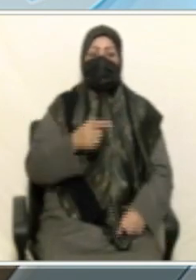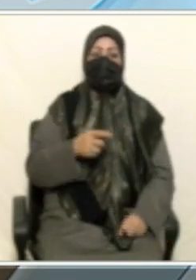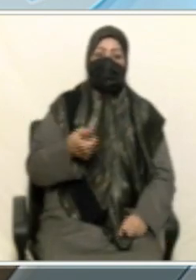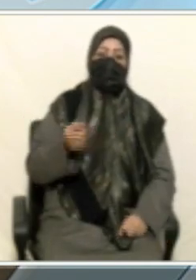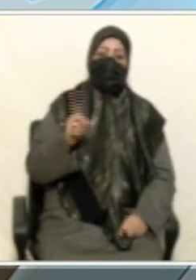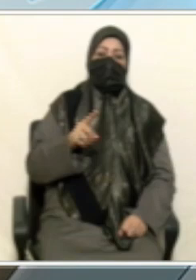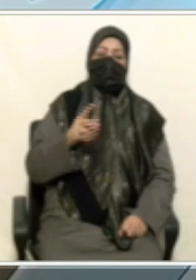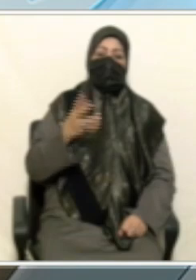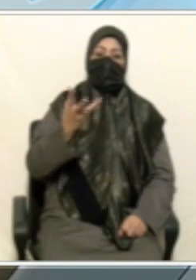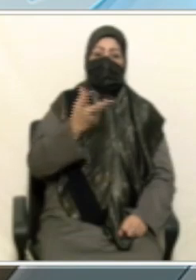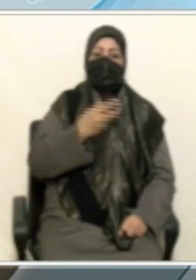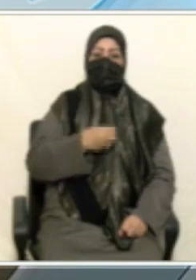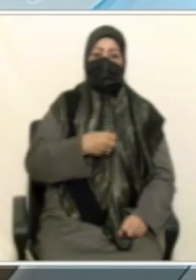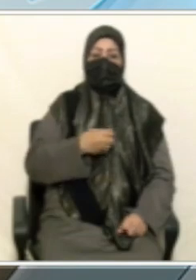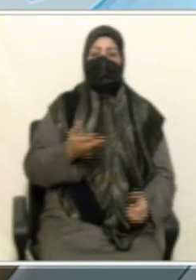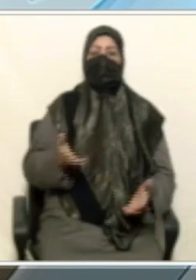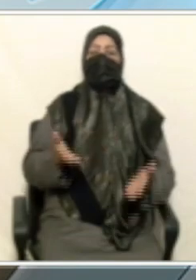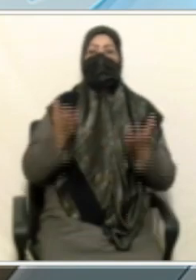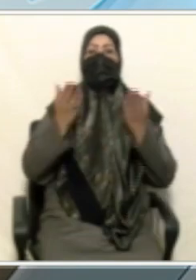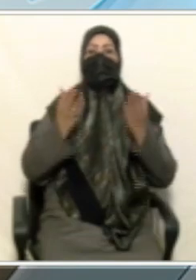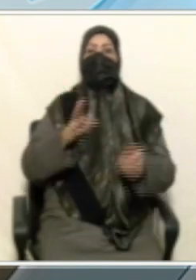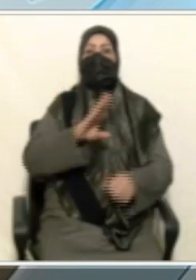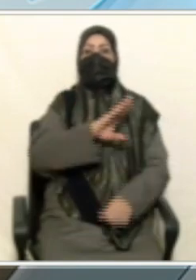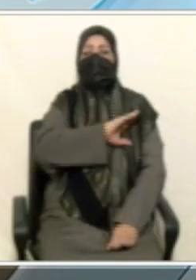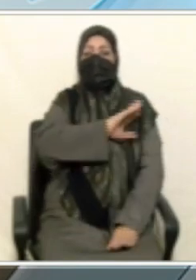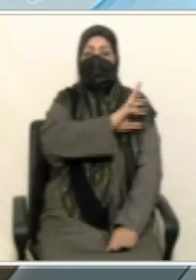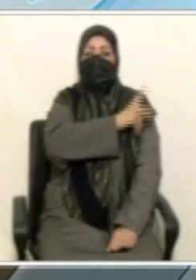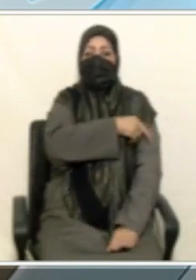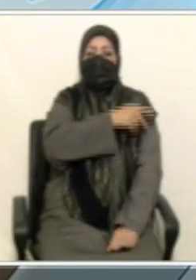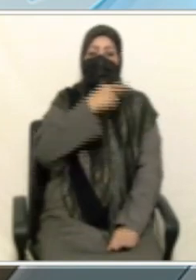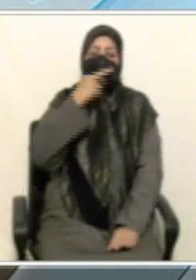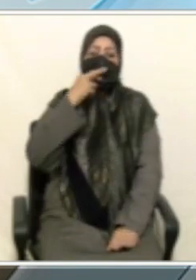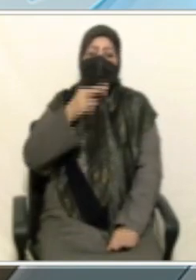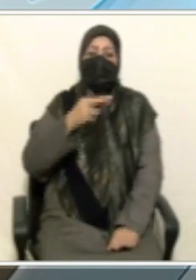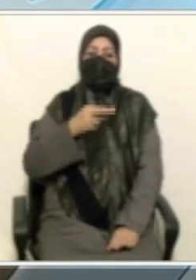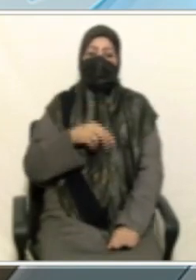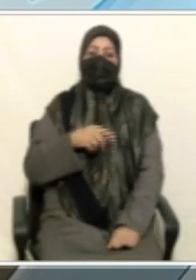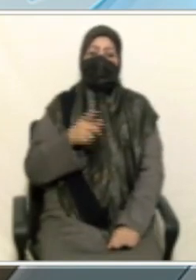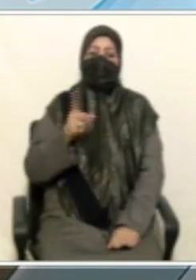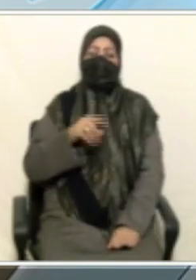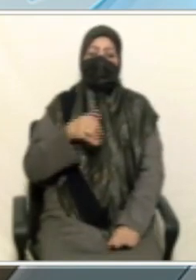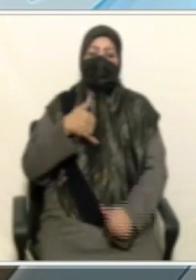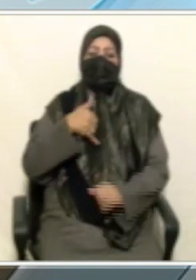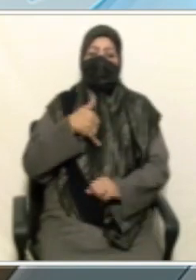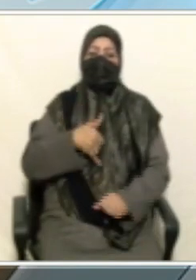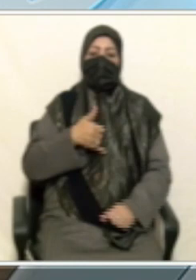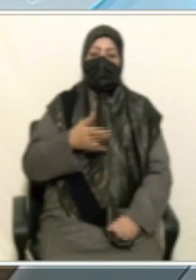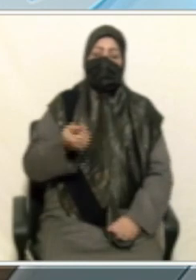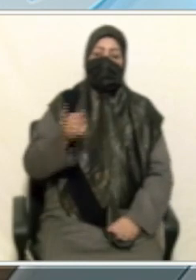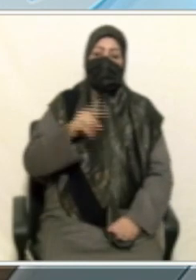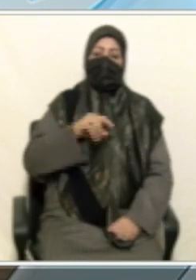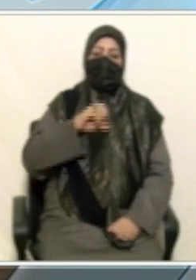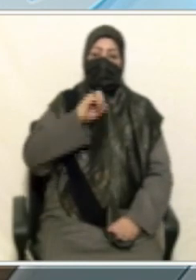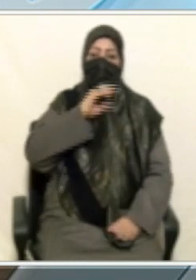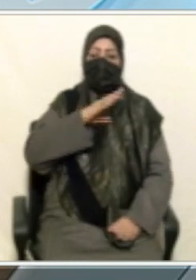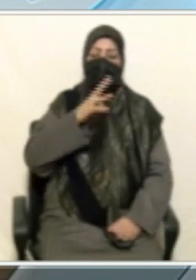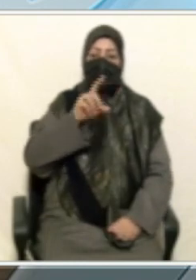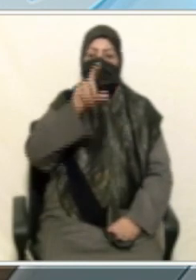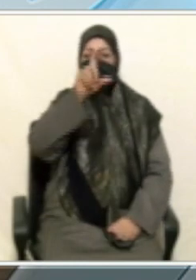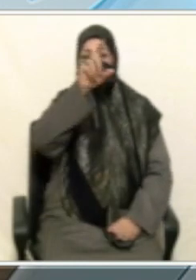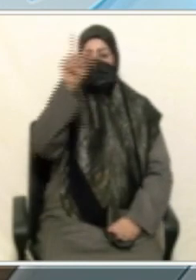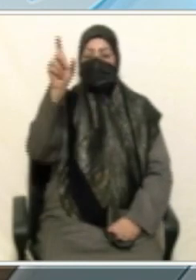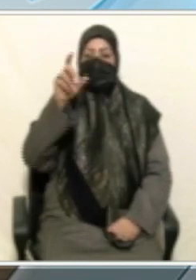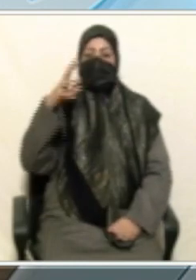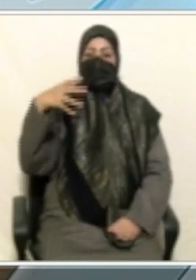ينصر غزة ثم ذكر صورة نشاز توجد في الأمة الإسلامية الآن. قال يعني عندما تكلمنا